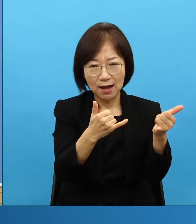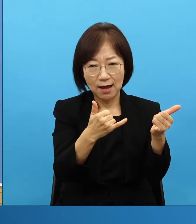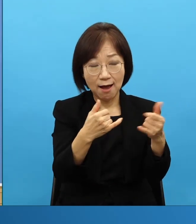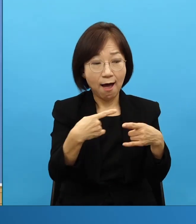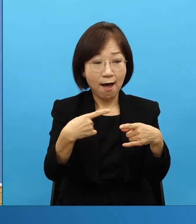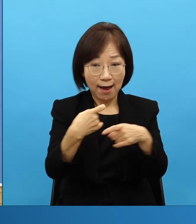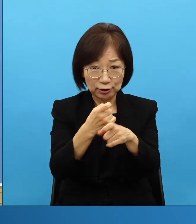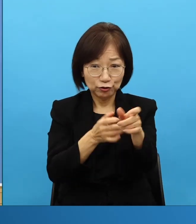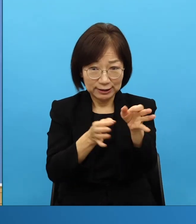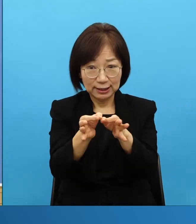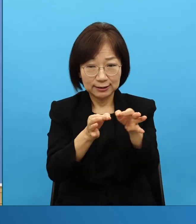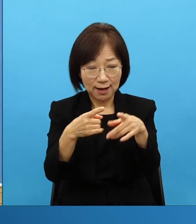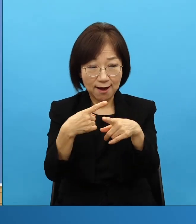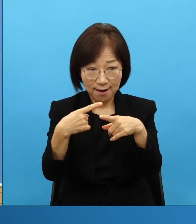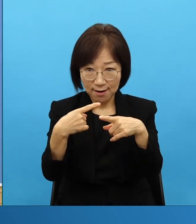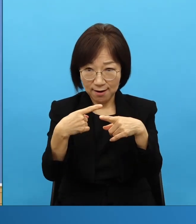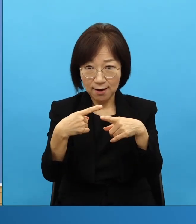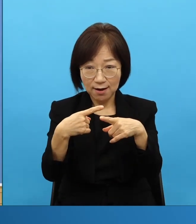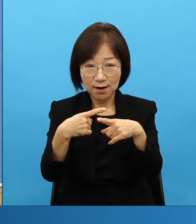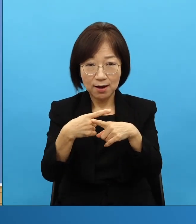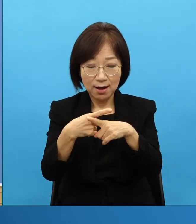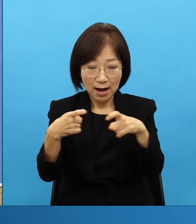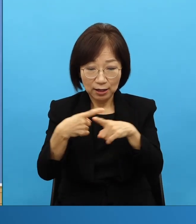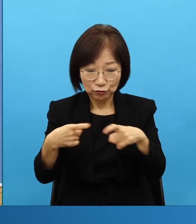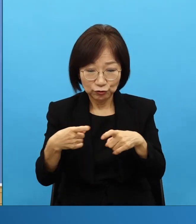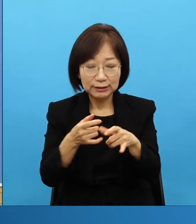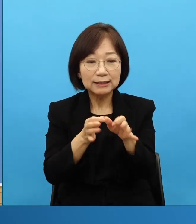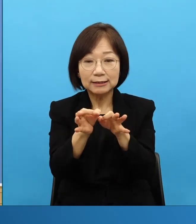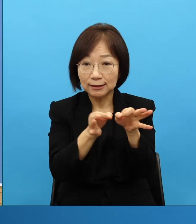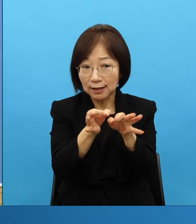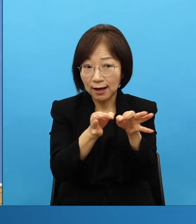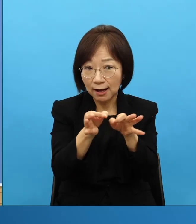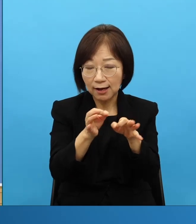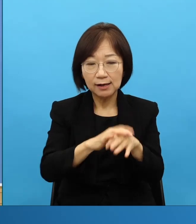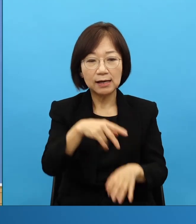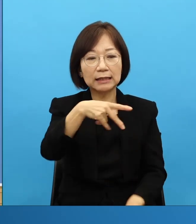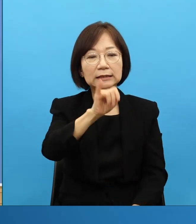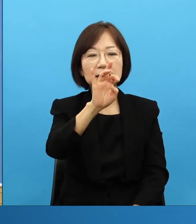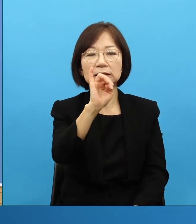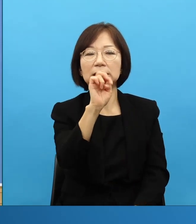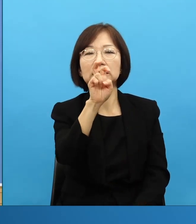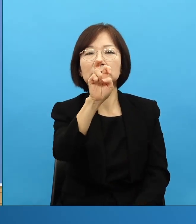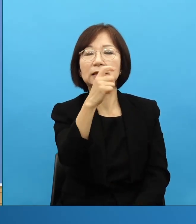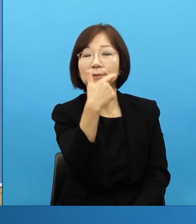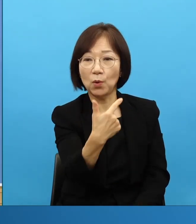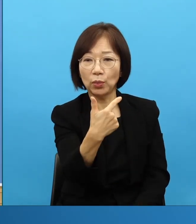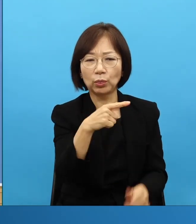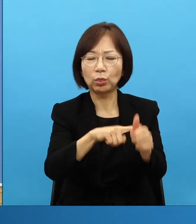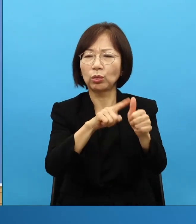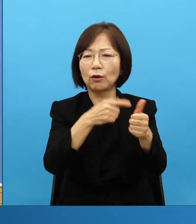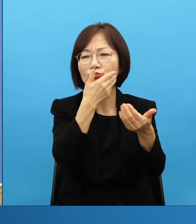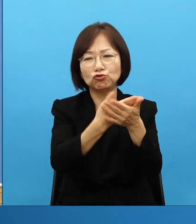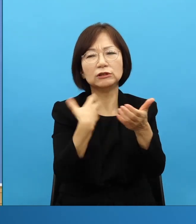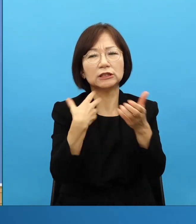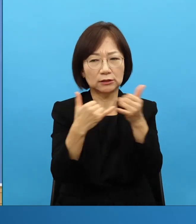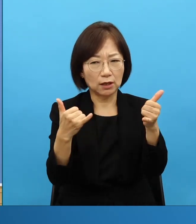장사입니다. He was a person who made leather. 이 가죽 장사가 얼마나 복음이 준비되어 있냐면은 베드로가 자기 집에